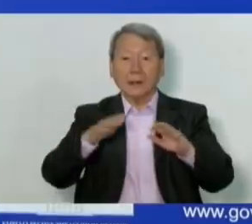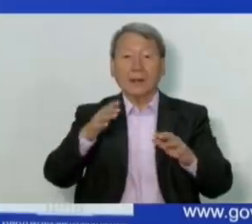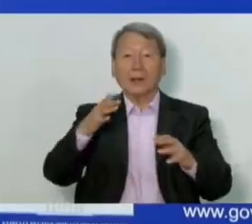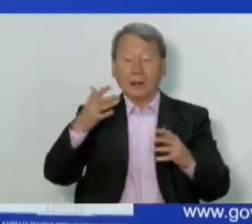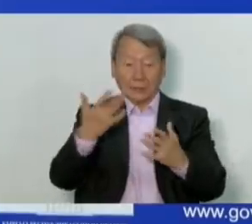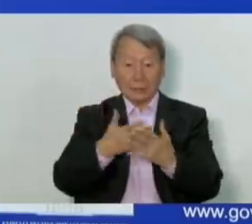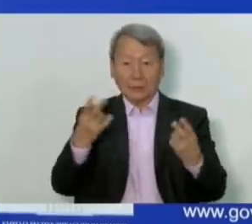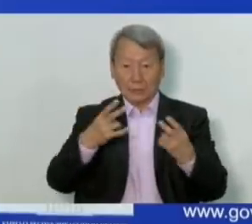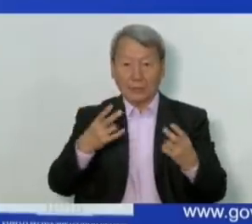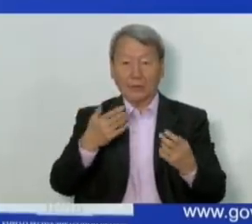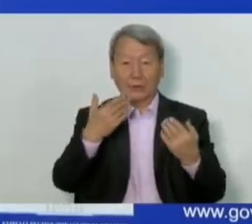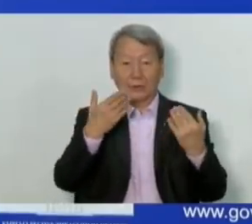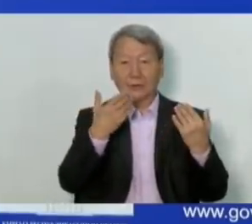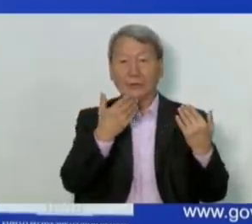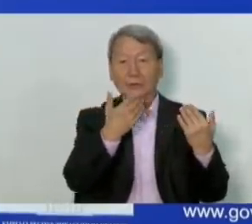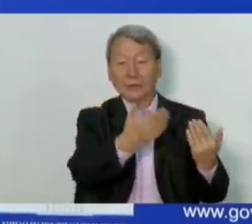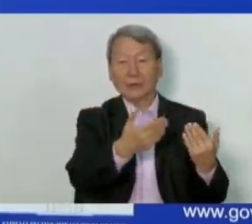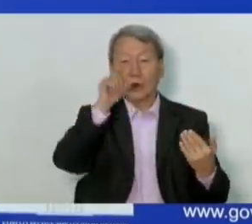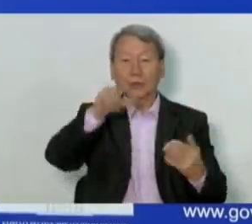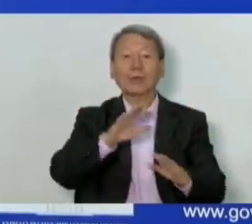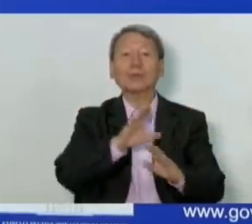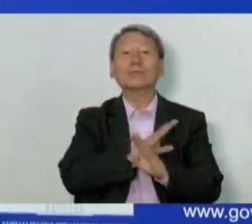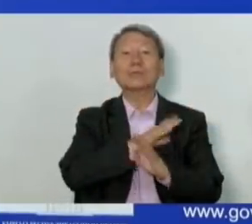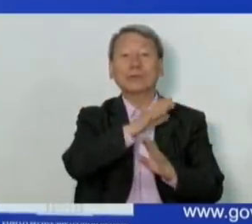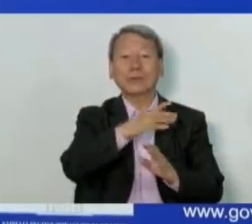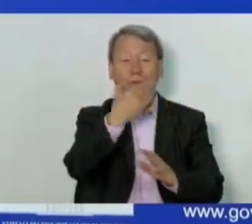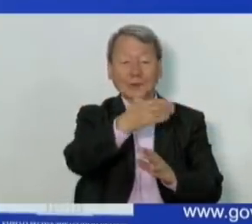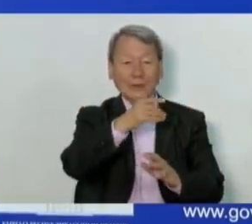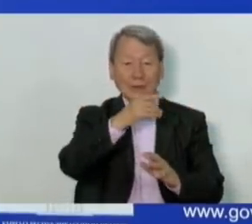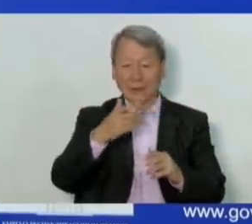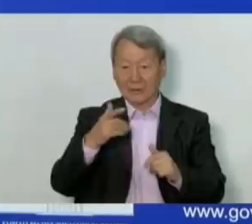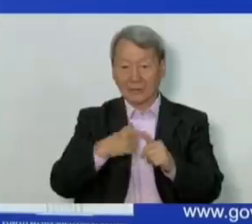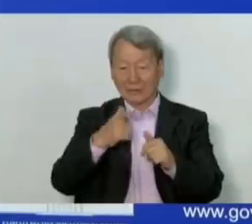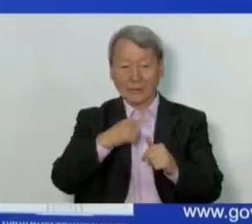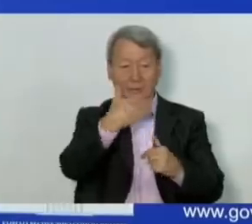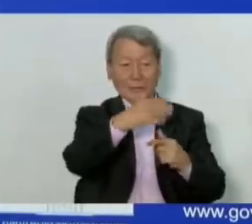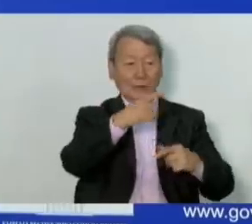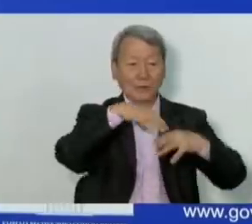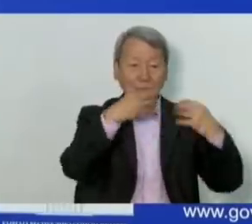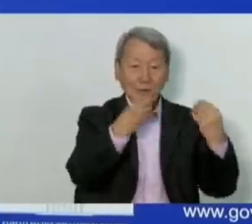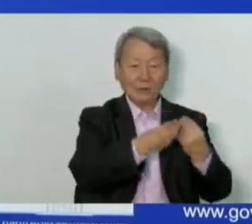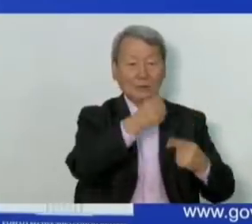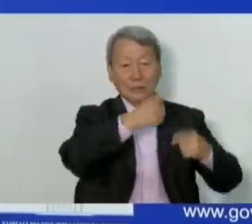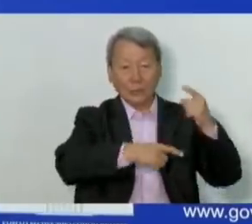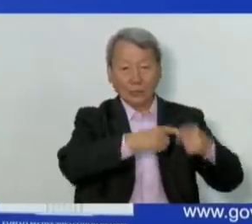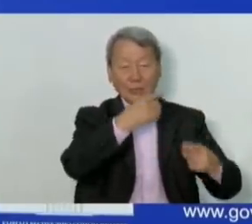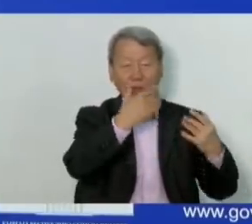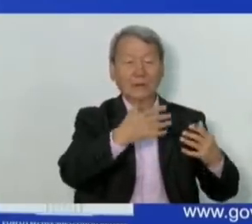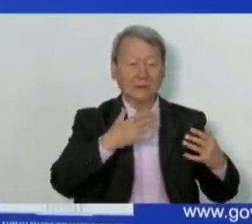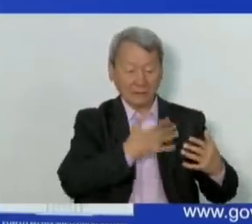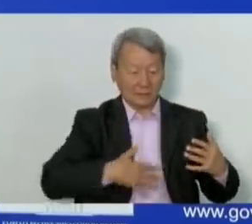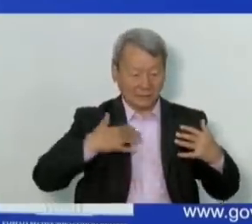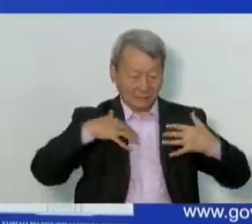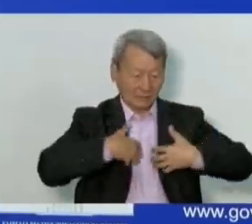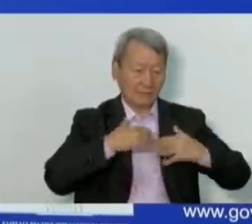баспайдаланып, ұшыл қазау олған бейтаптардың үй білөлеріні жақындарына көңіл